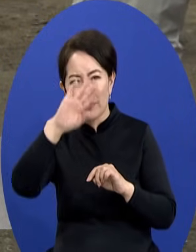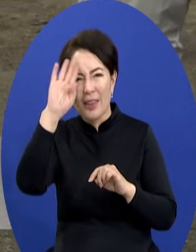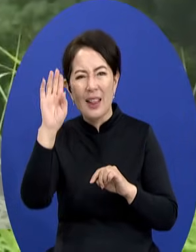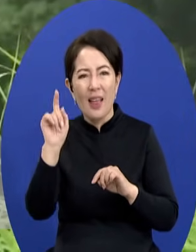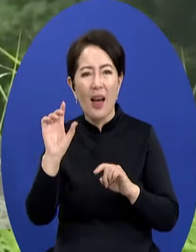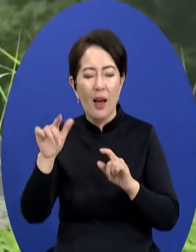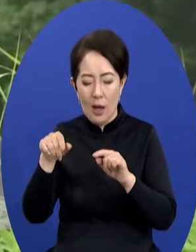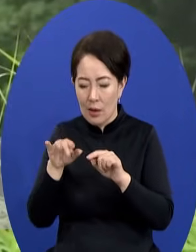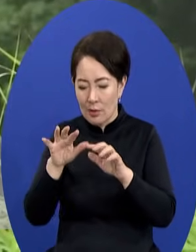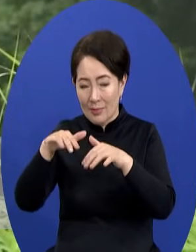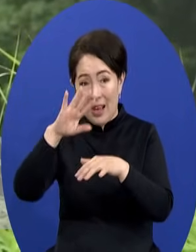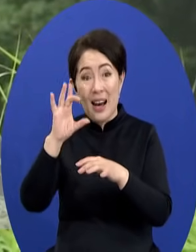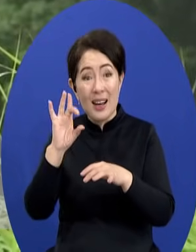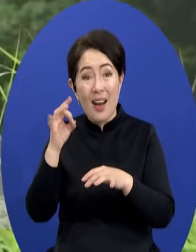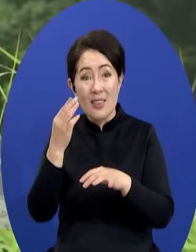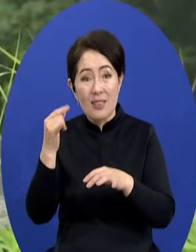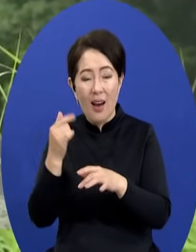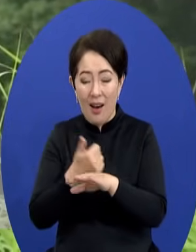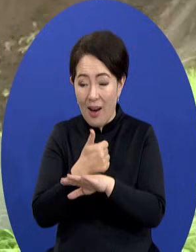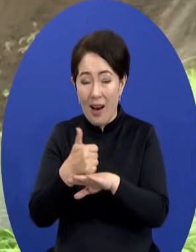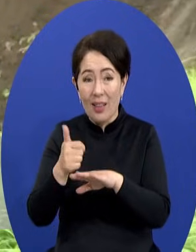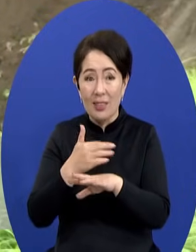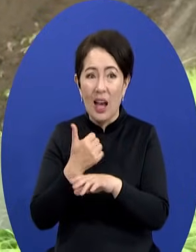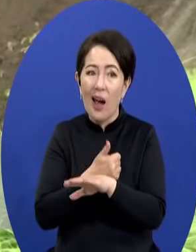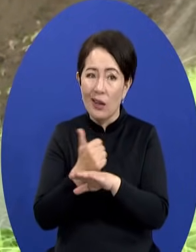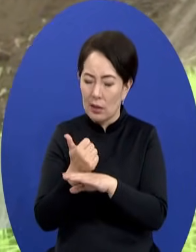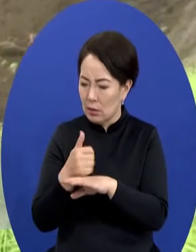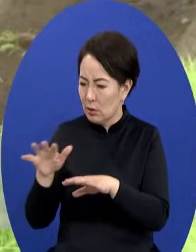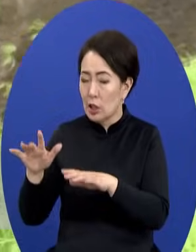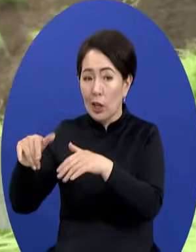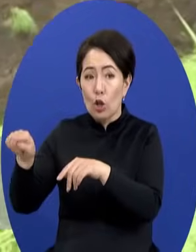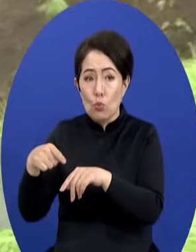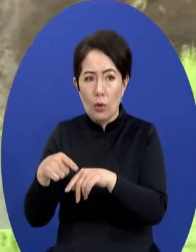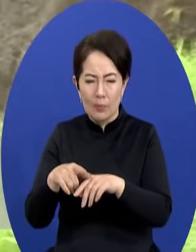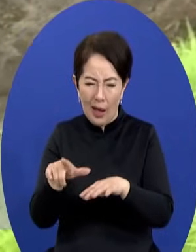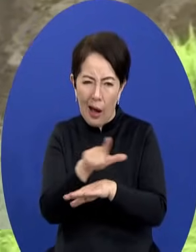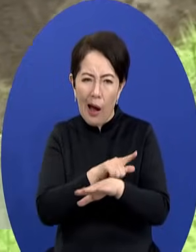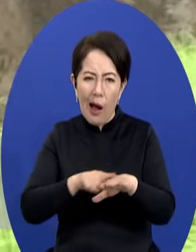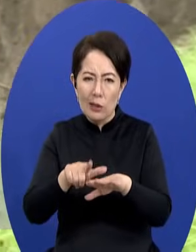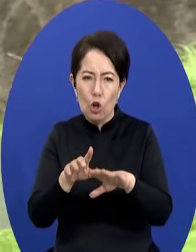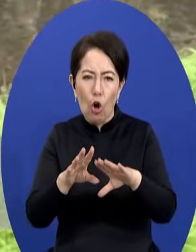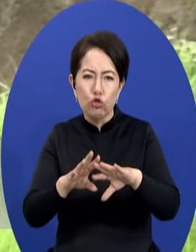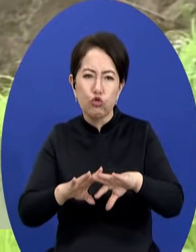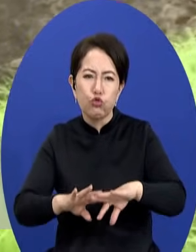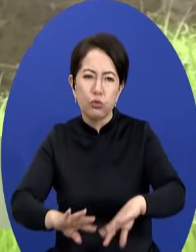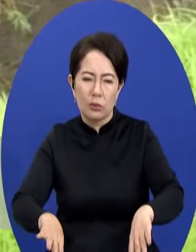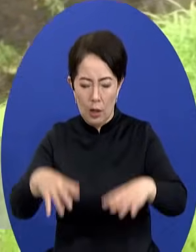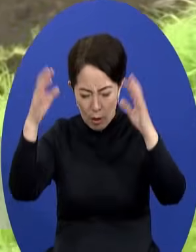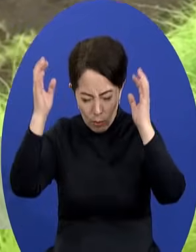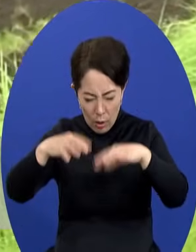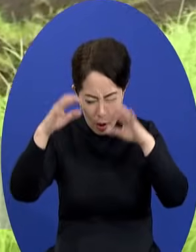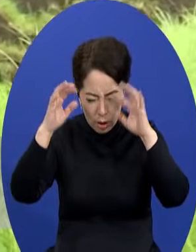аршинараа алдартай ажуулчлалын бүс юм. Их хэмжээний ширүүн борооны дараа хөрс суларч дахин ийм аюулт үзэгдэл бий болж магадгүй байгаа